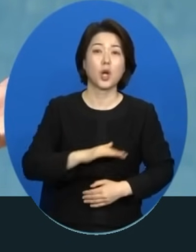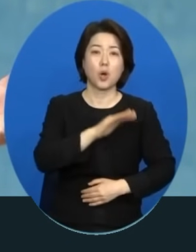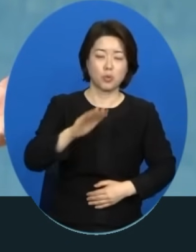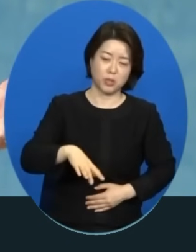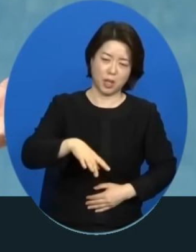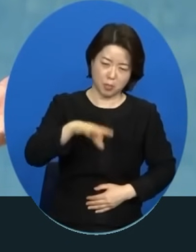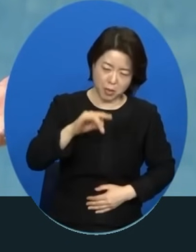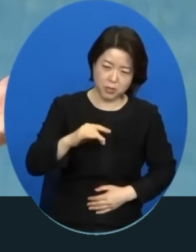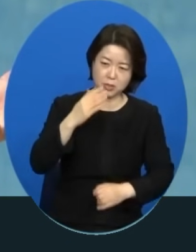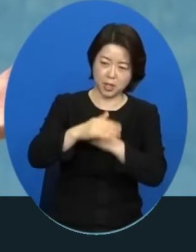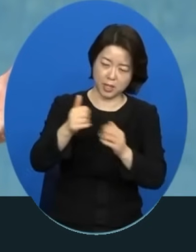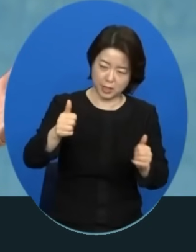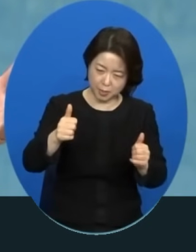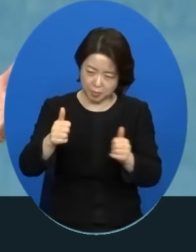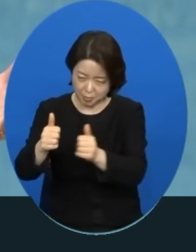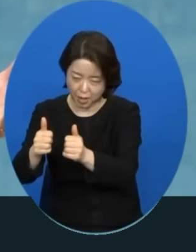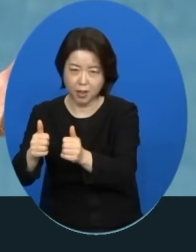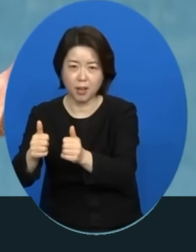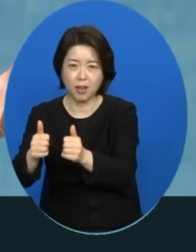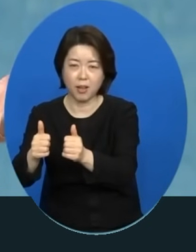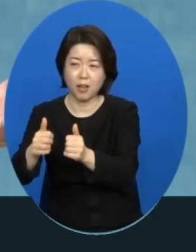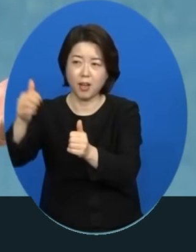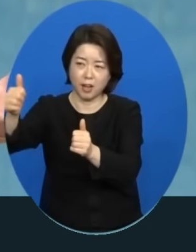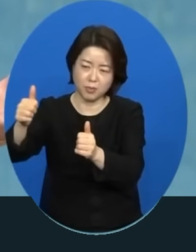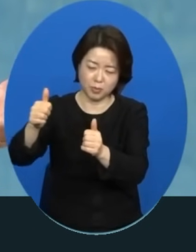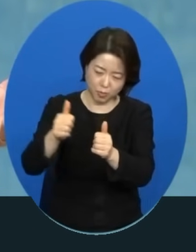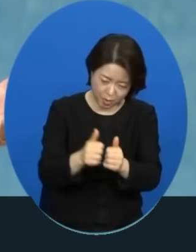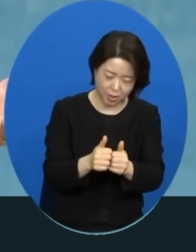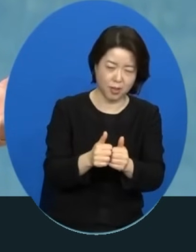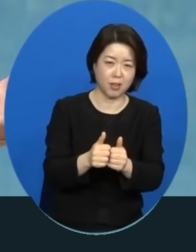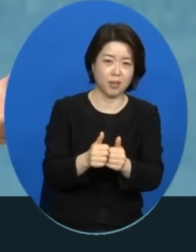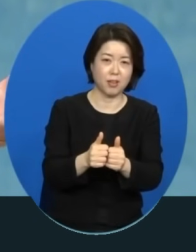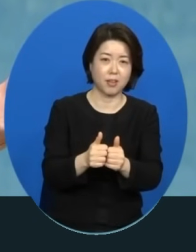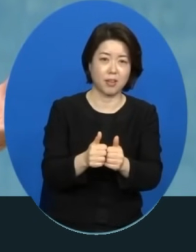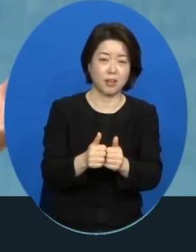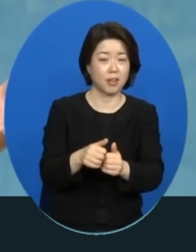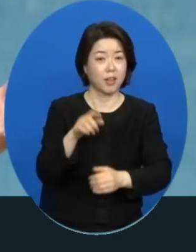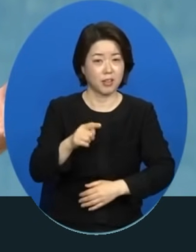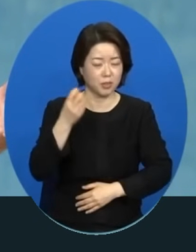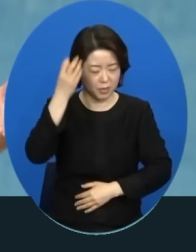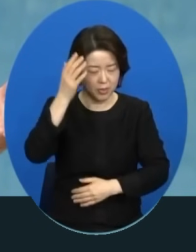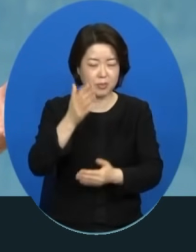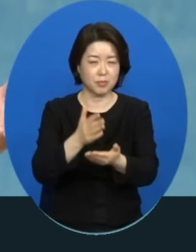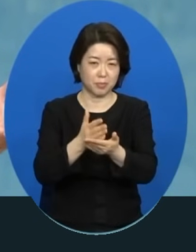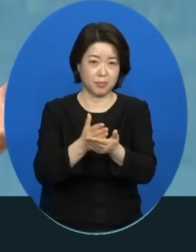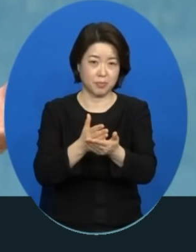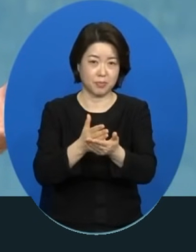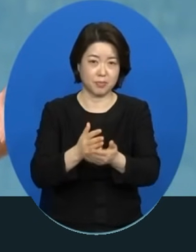하나님께 다가가야 하나님도 우리에게 다가오십니다. 여러분 이걸 잊지 마십시오.